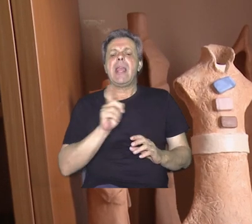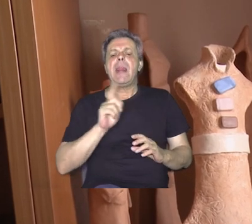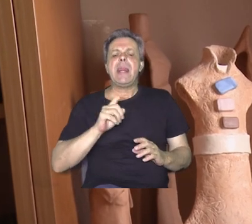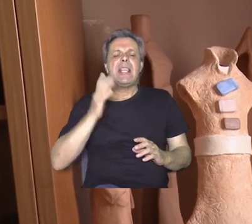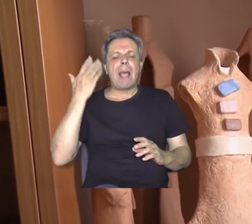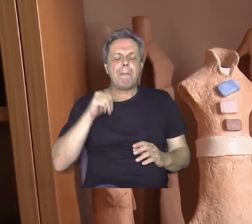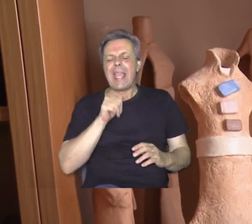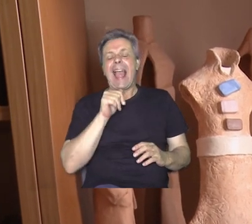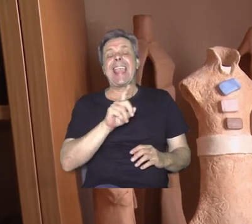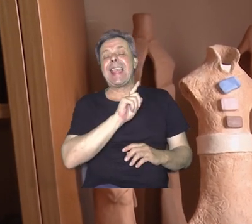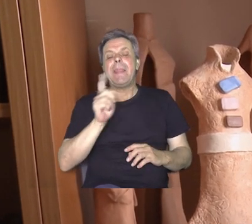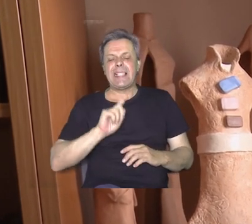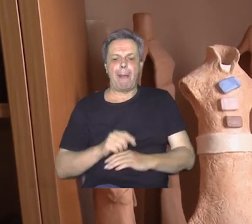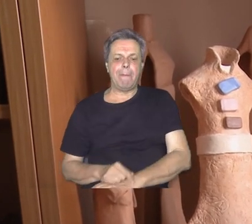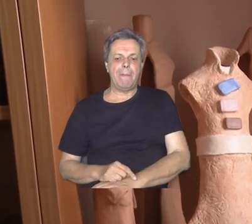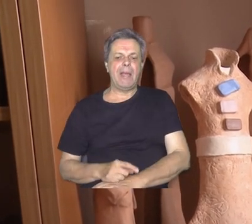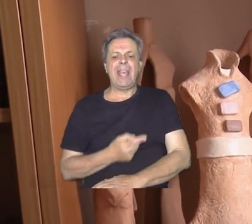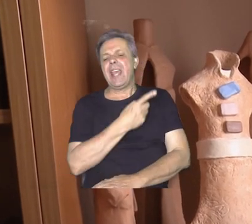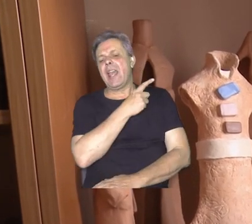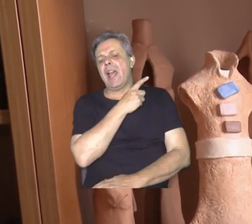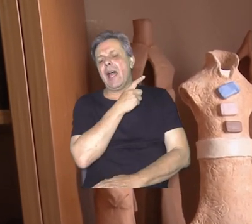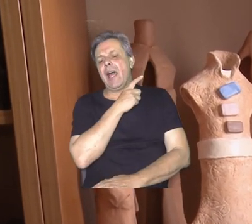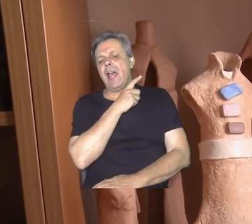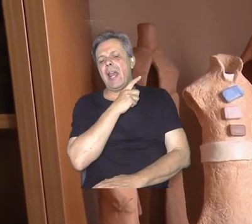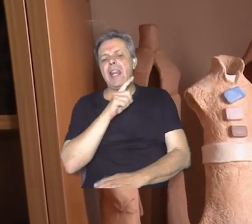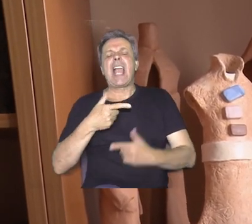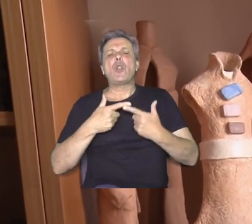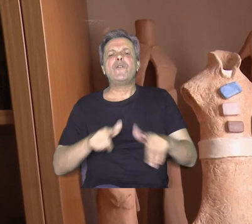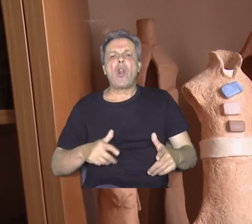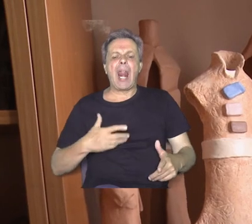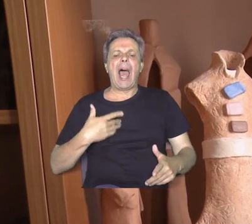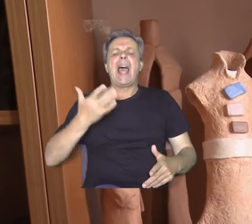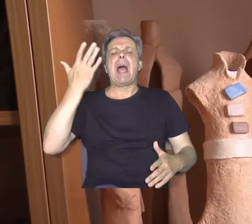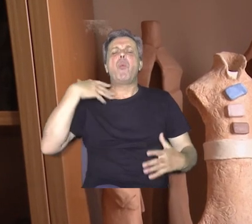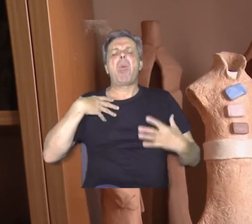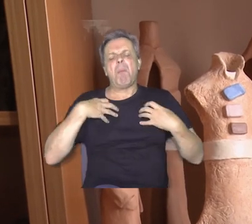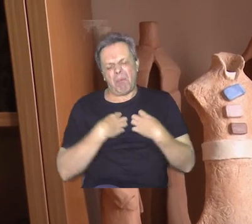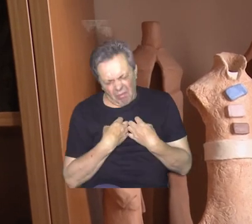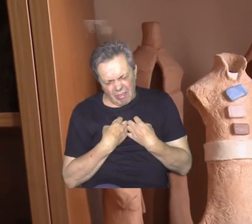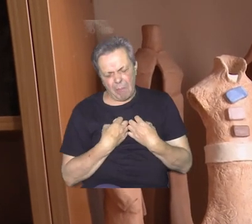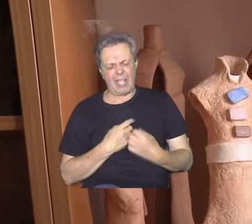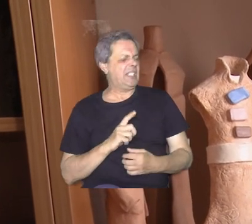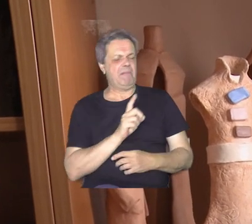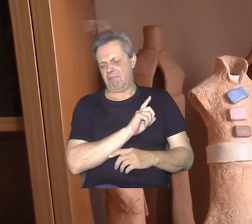Nisam bila i nisam nikad dopustila da budem u depresiji.